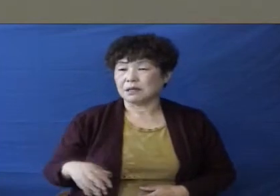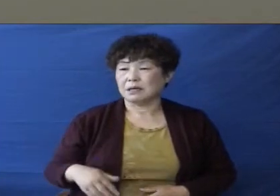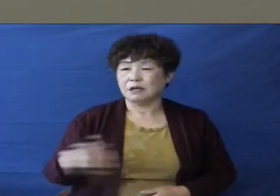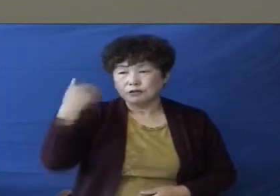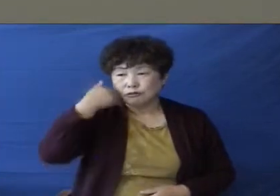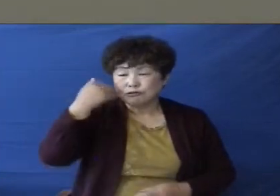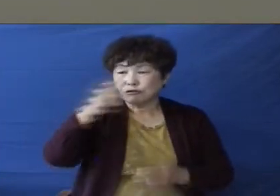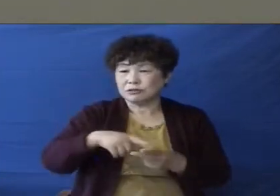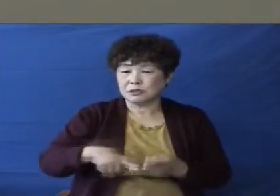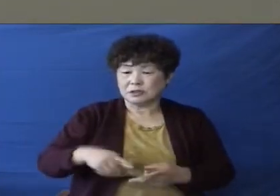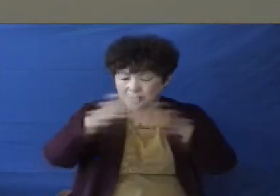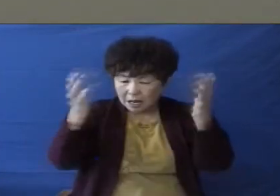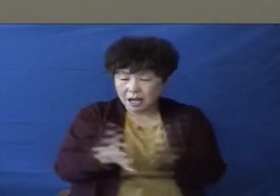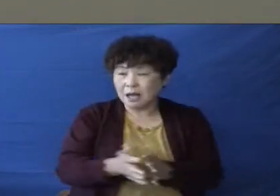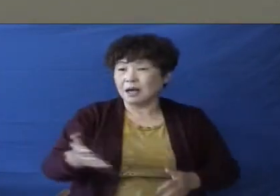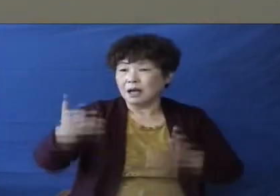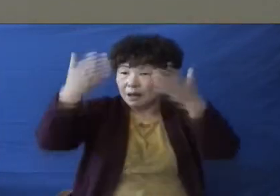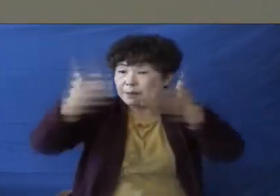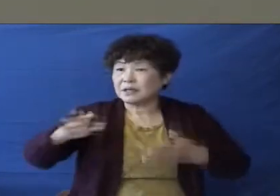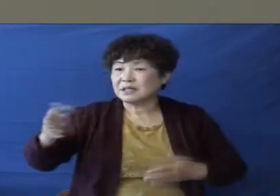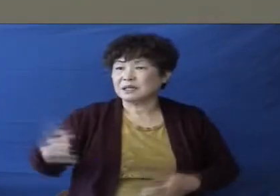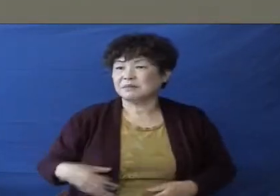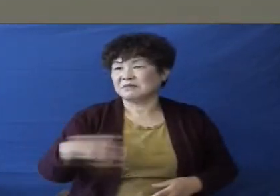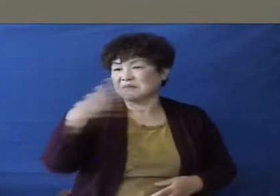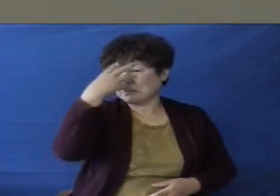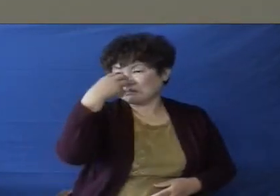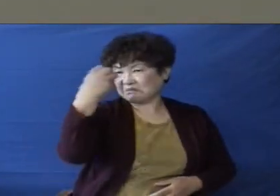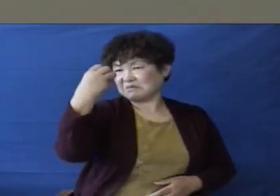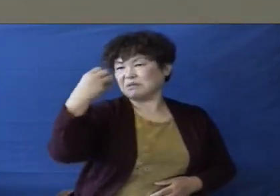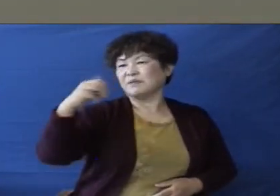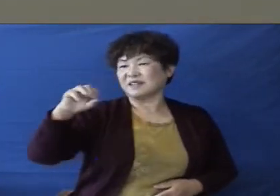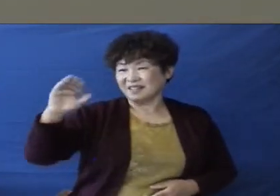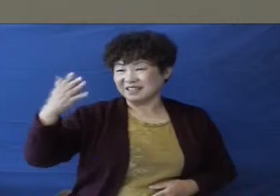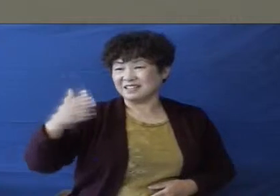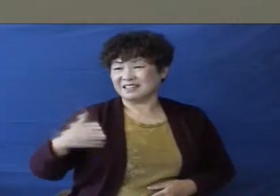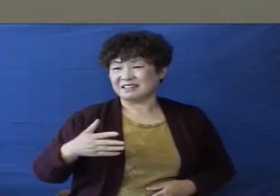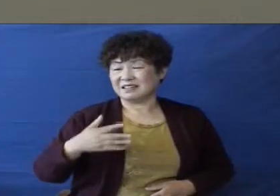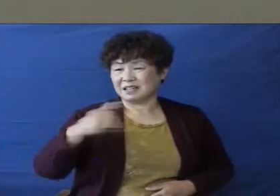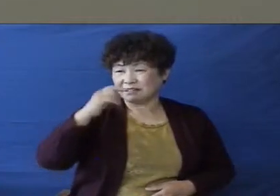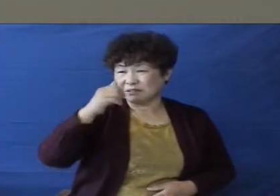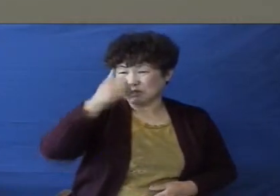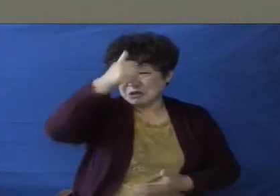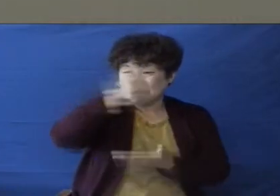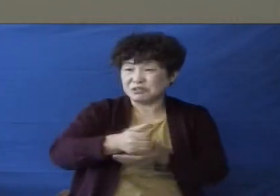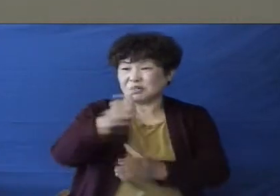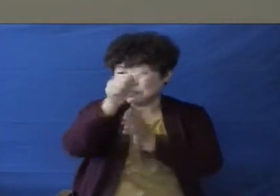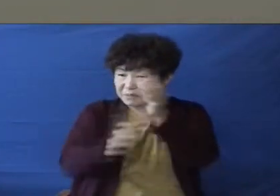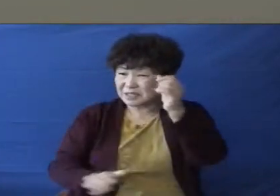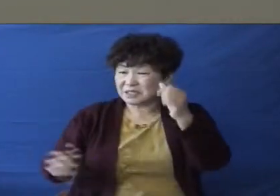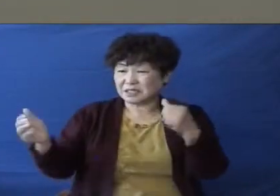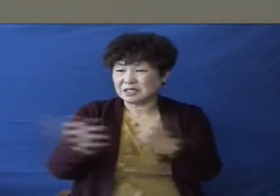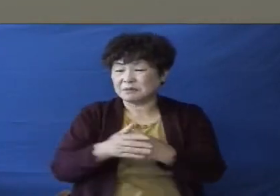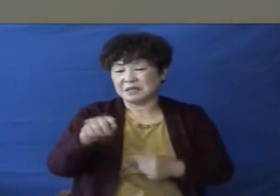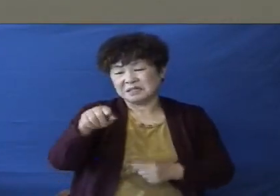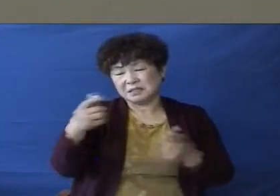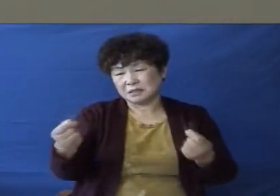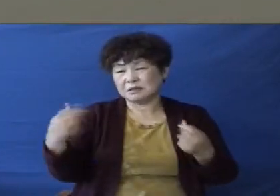타락하게 되고 번 변질 되요 그러니까 그런 은사를 받고 지옥에 가는 게 나왔습니까